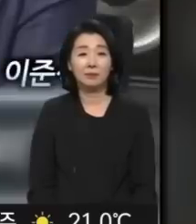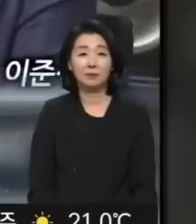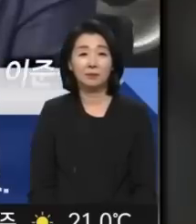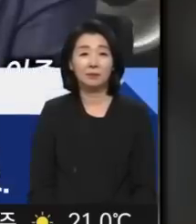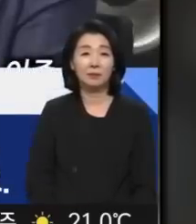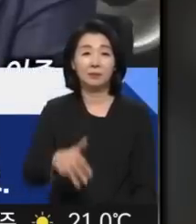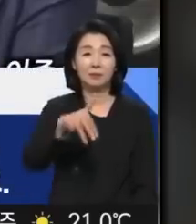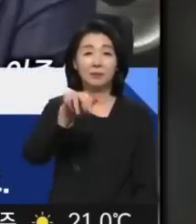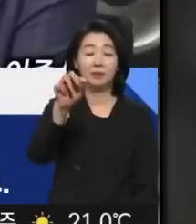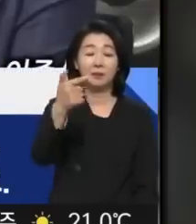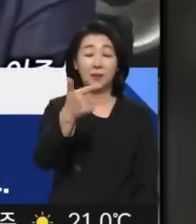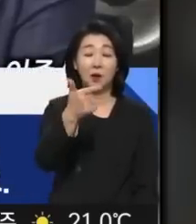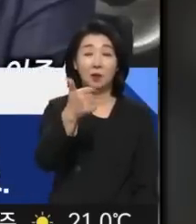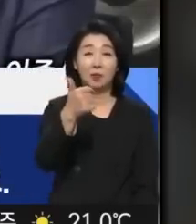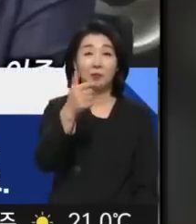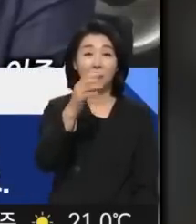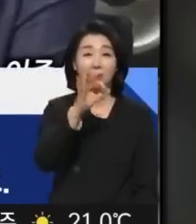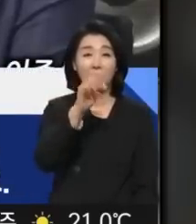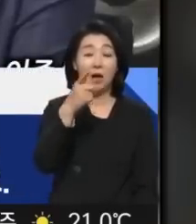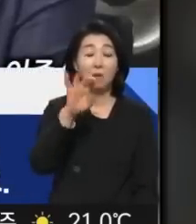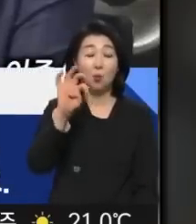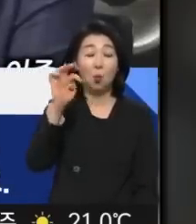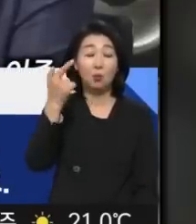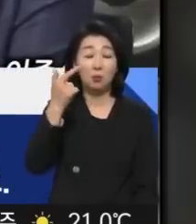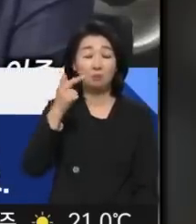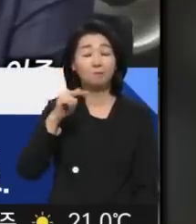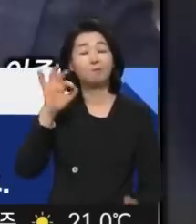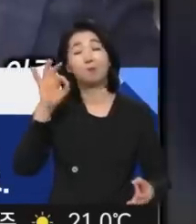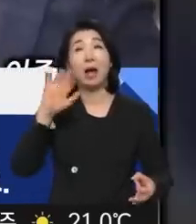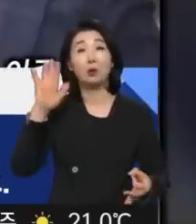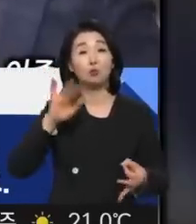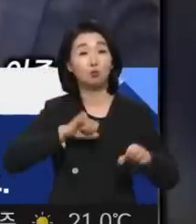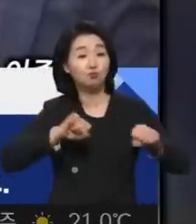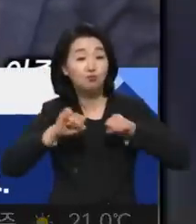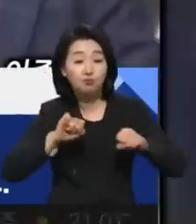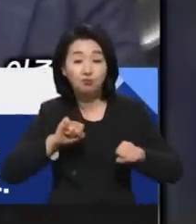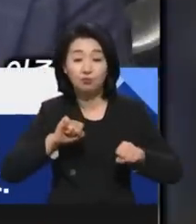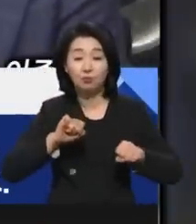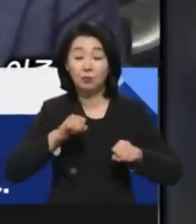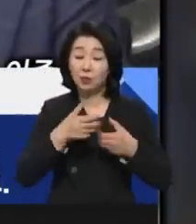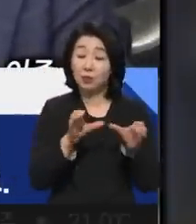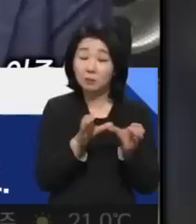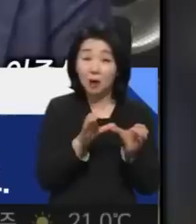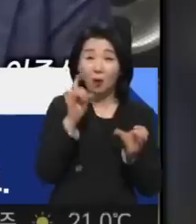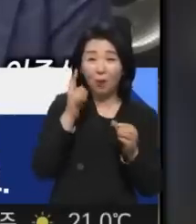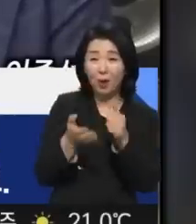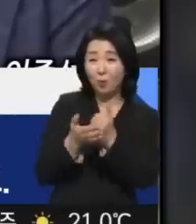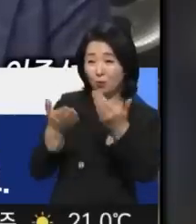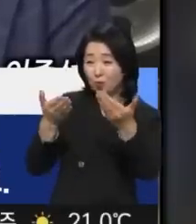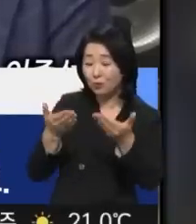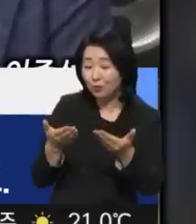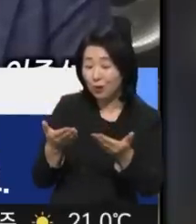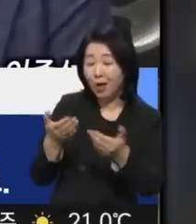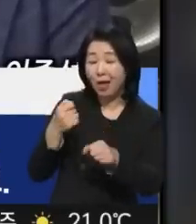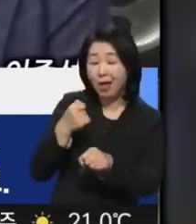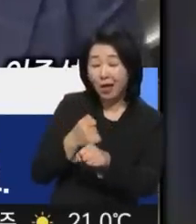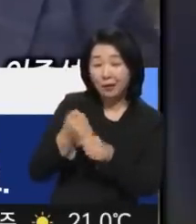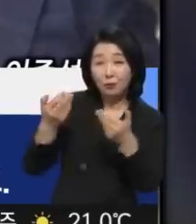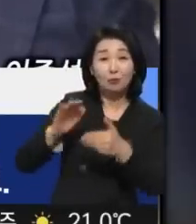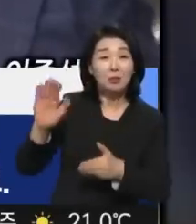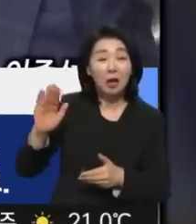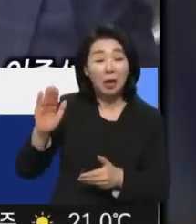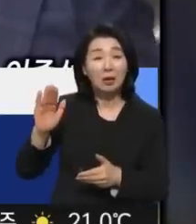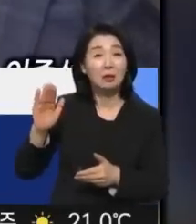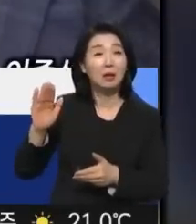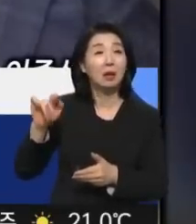천하용이는 생각보다 수동적인 집단이 아닙니다. 능동적인 집단입니다. 공천 줄 듯 안 줄 듯 하다가 나중에 안 주기 뭐 이런 전략 같은 게 기본 전략이에요. 당할